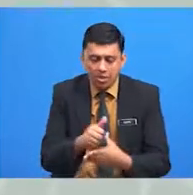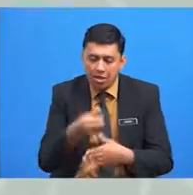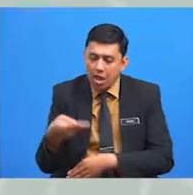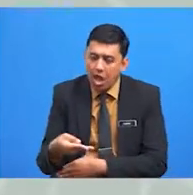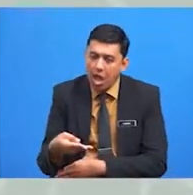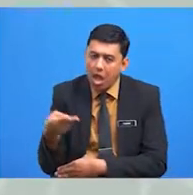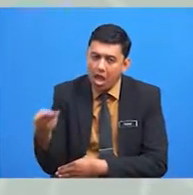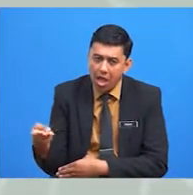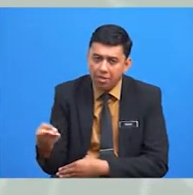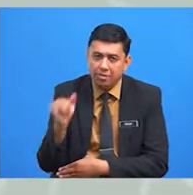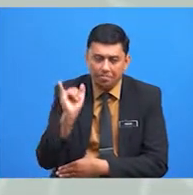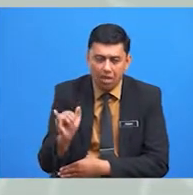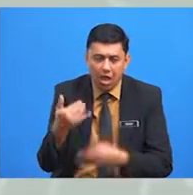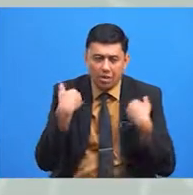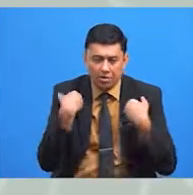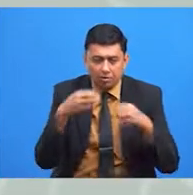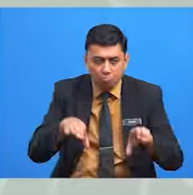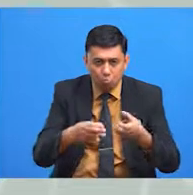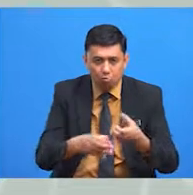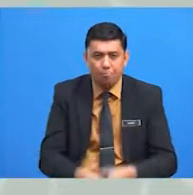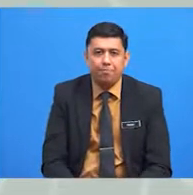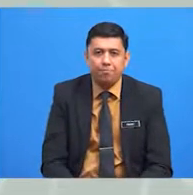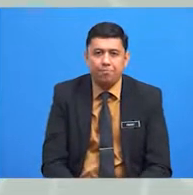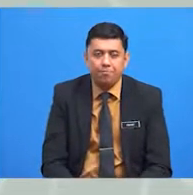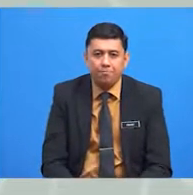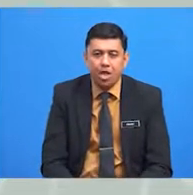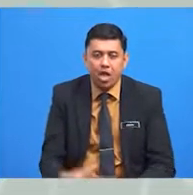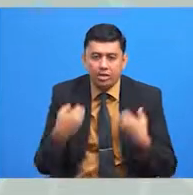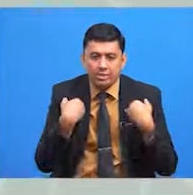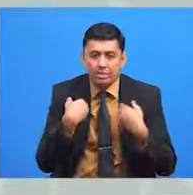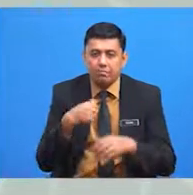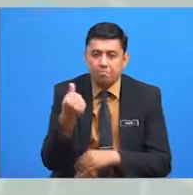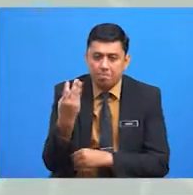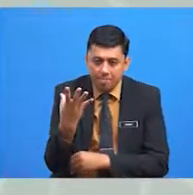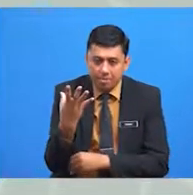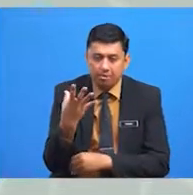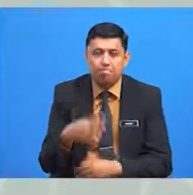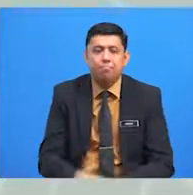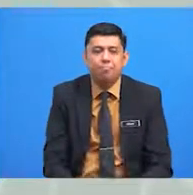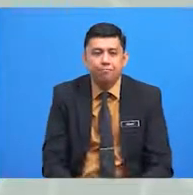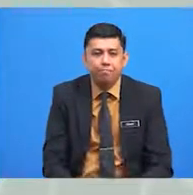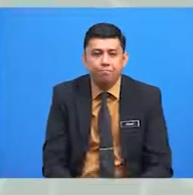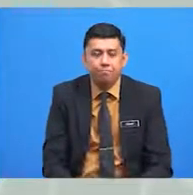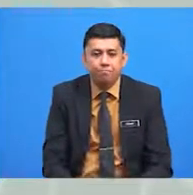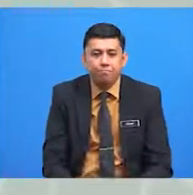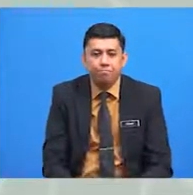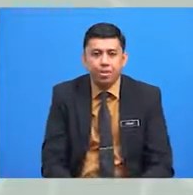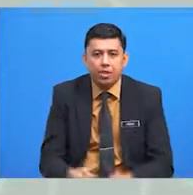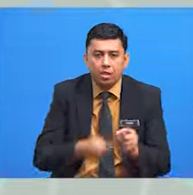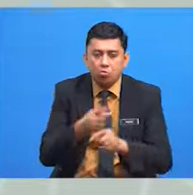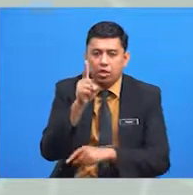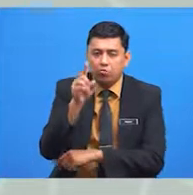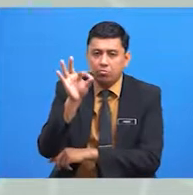ialah Malay Grammar, A Vocabulary of Central Sakai, Dialect Kaum